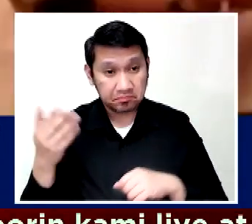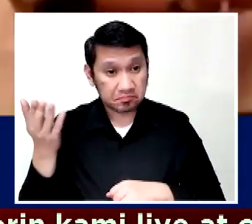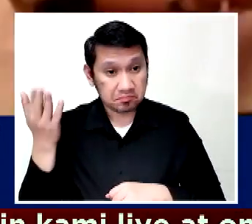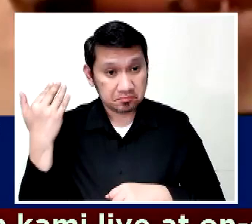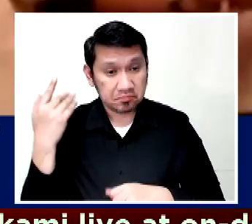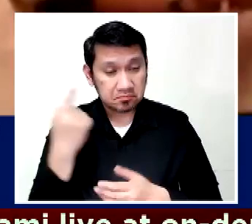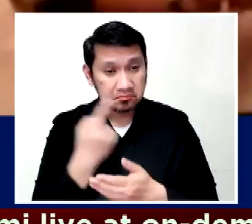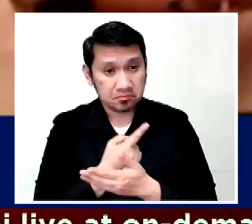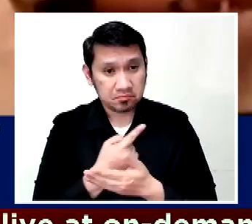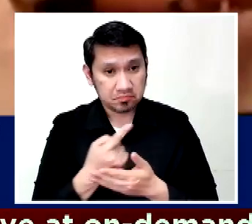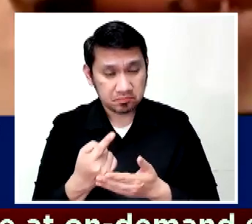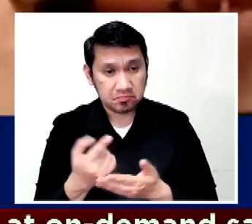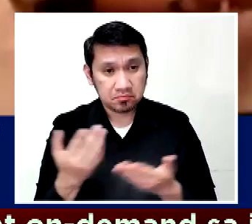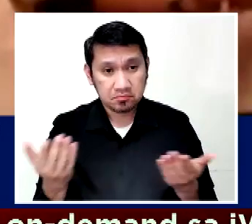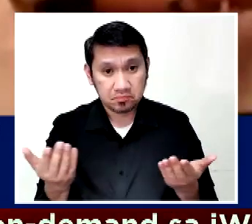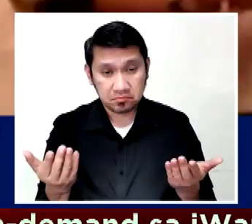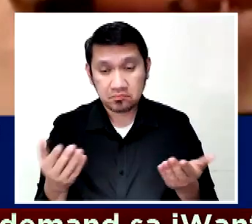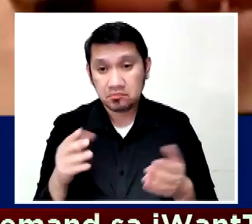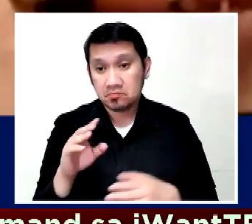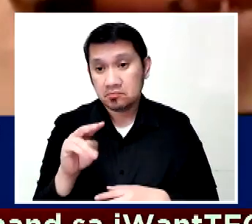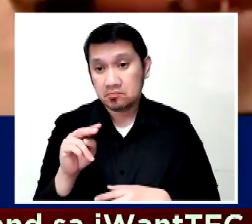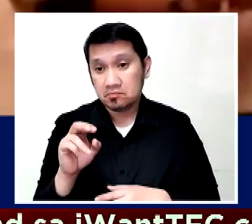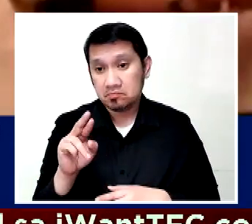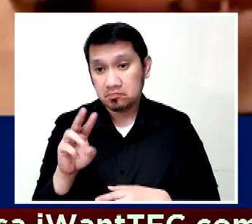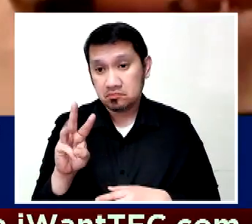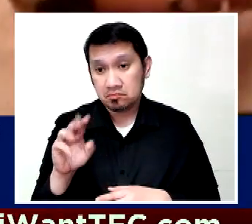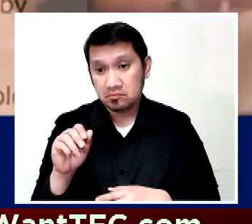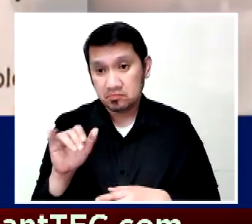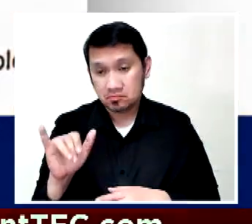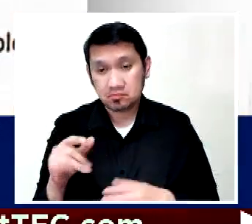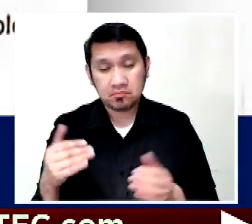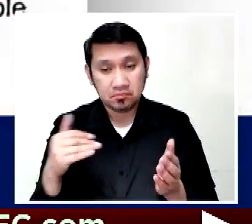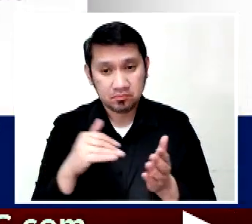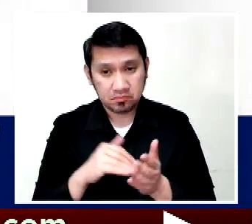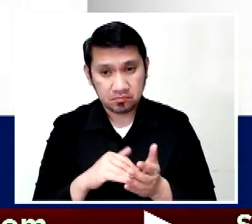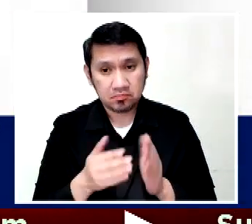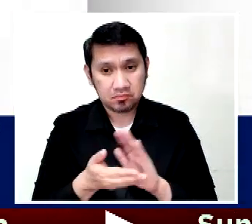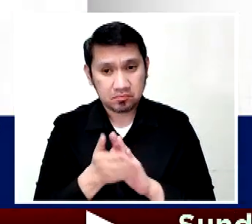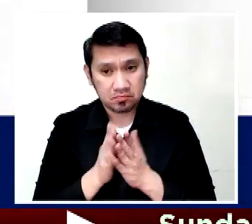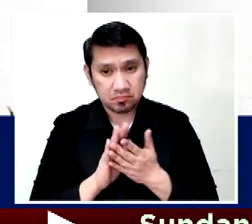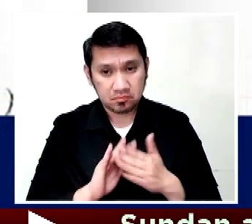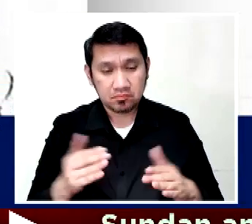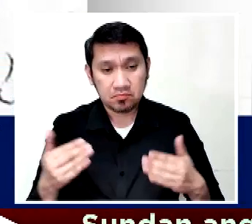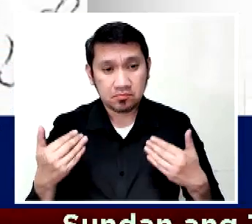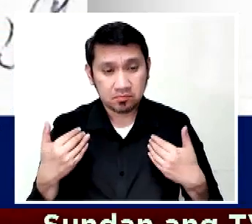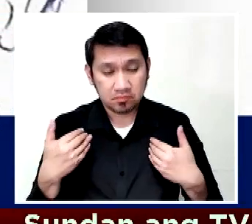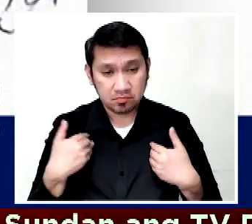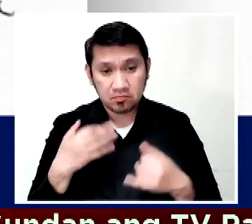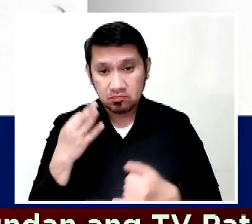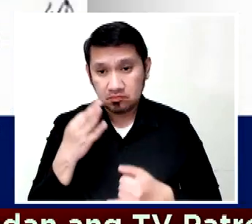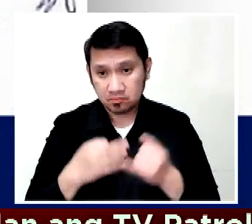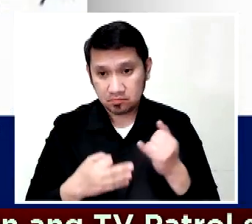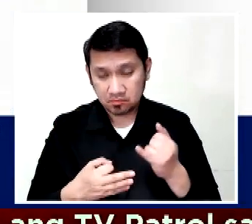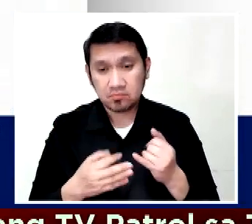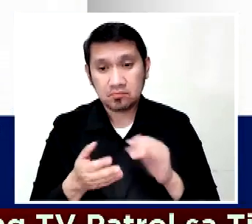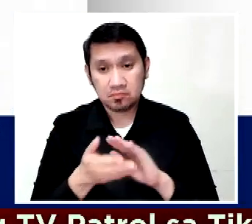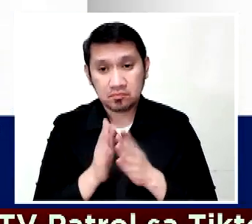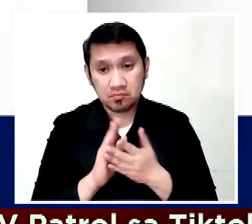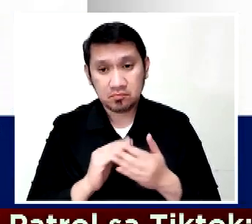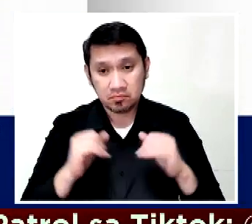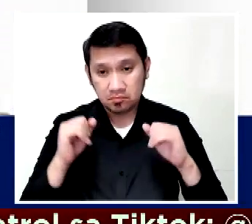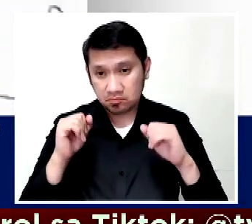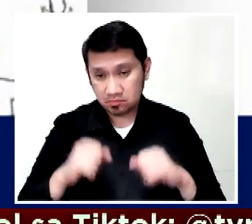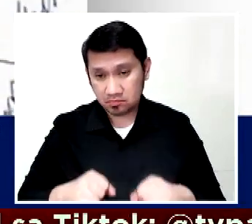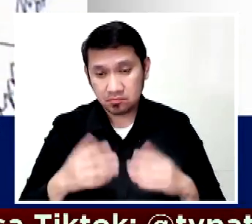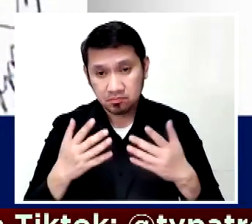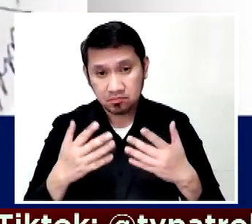linggo sa Oslo, Norway, na muling buksan ng peace talks tungo sa pagkakaroon ng isang final peace agreement na siyang magtatapos sa